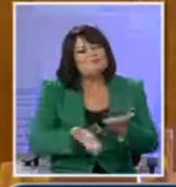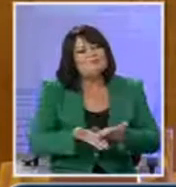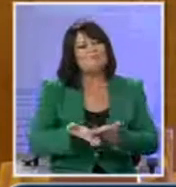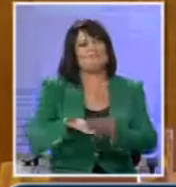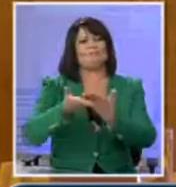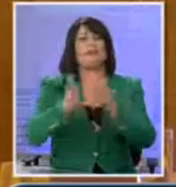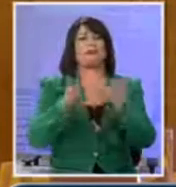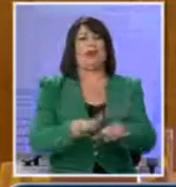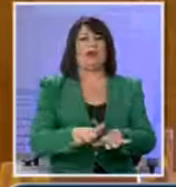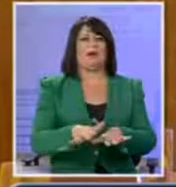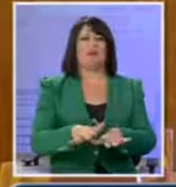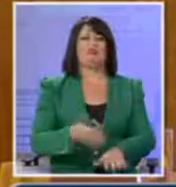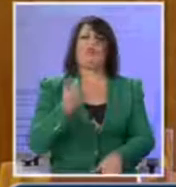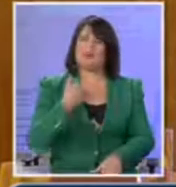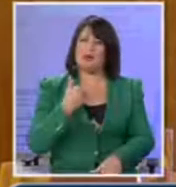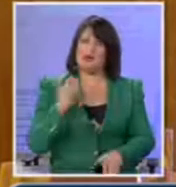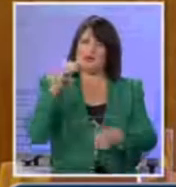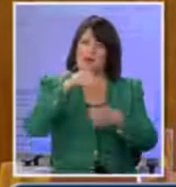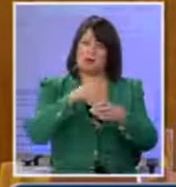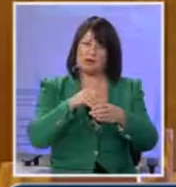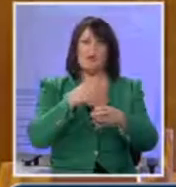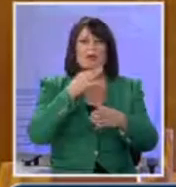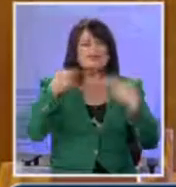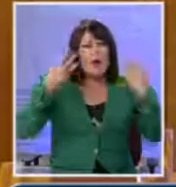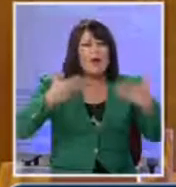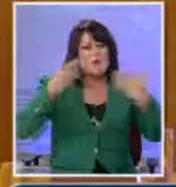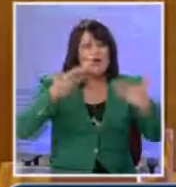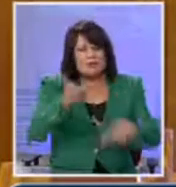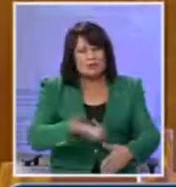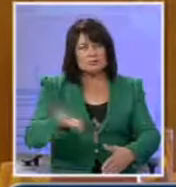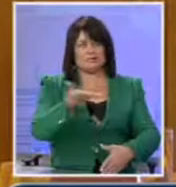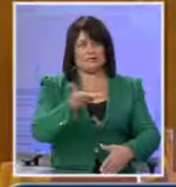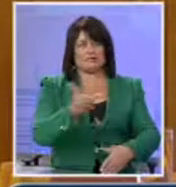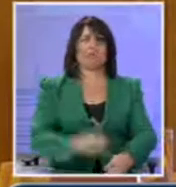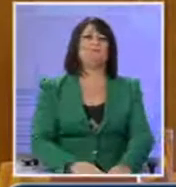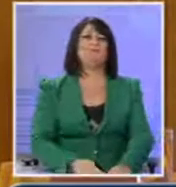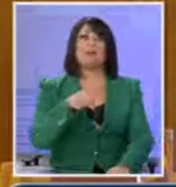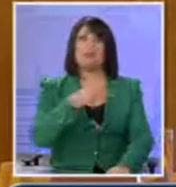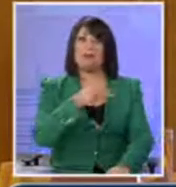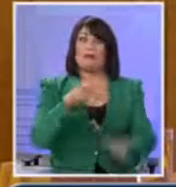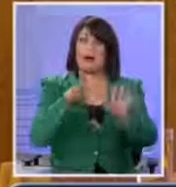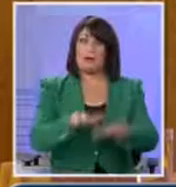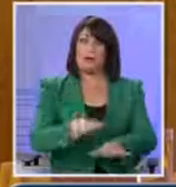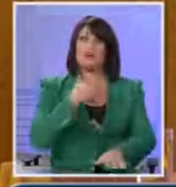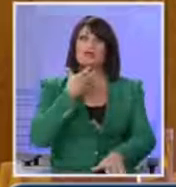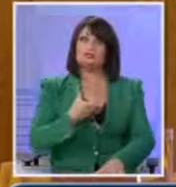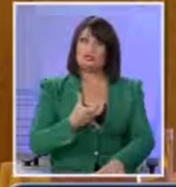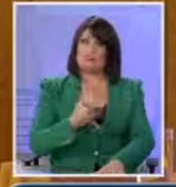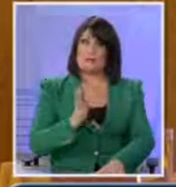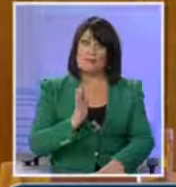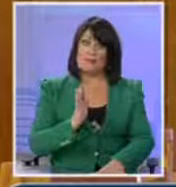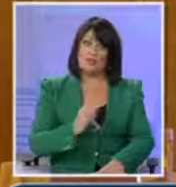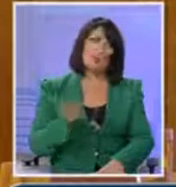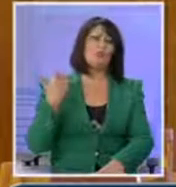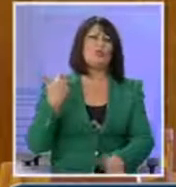ανέργων και να είμαι υπόλογη σε εσάς. Η σοβαρότητα του θέματος στην